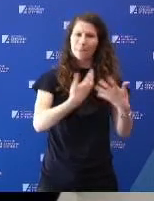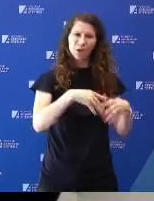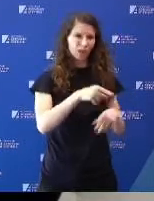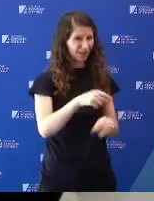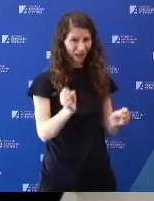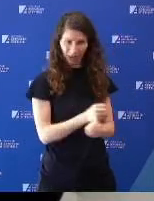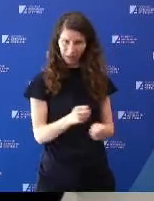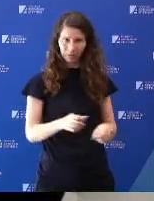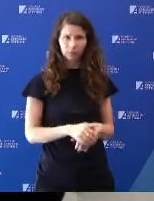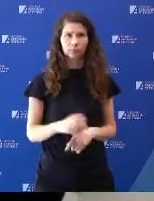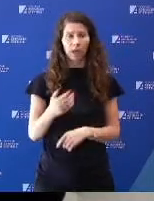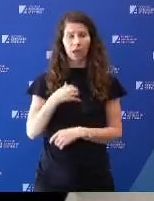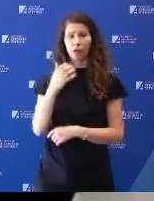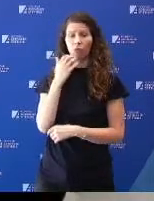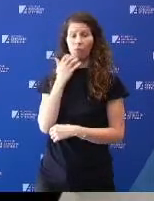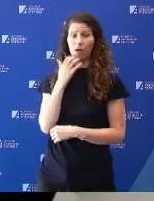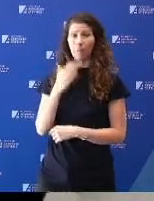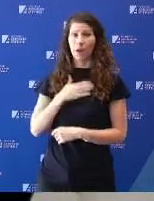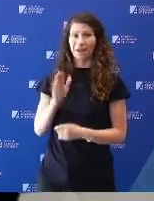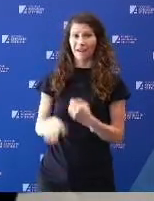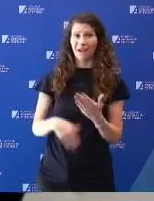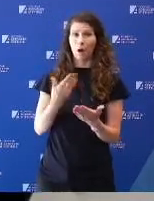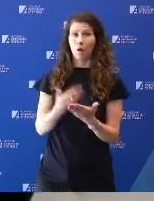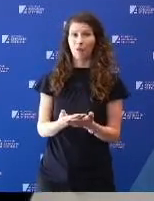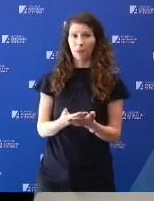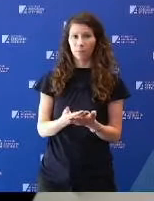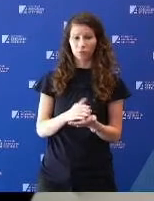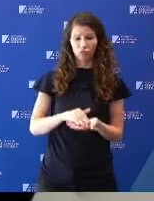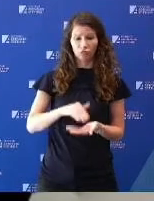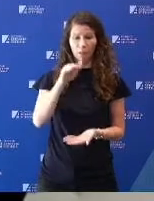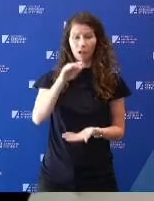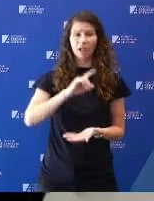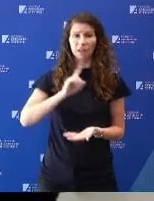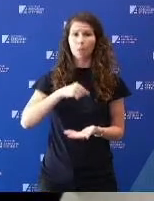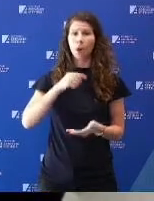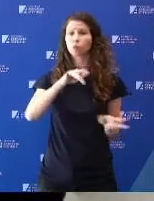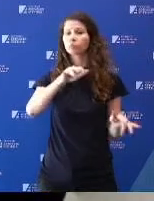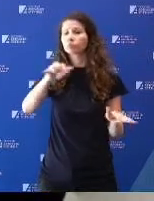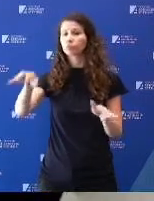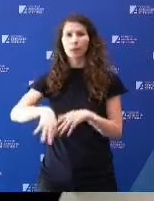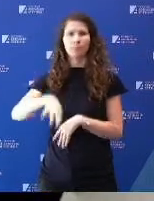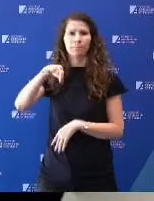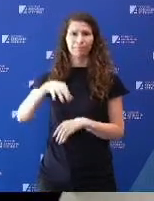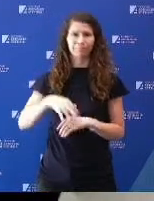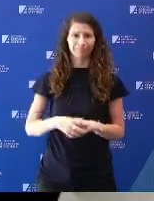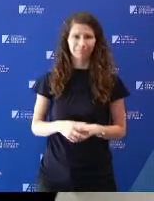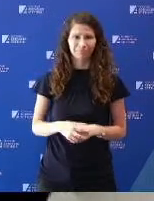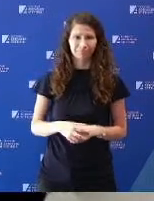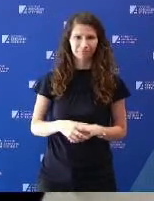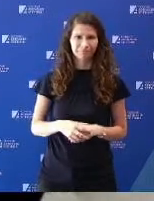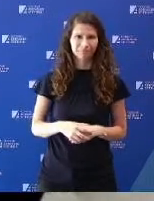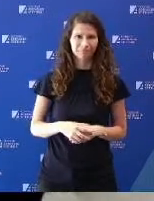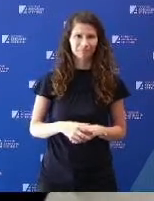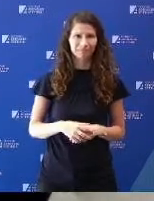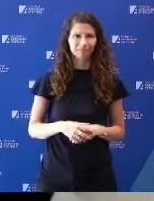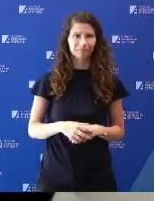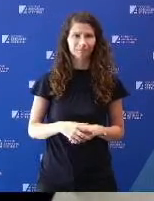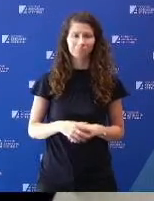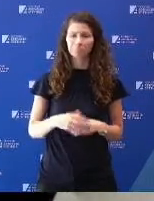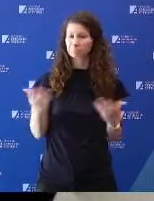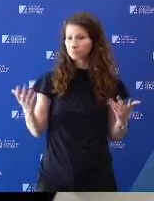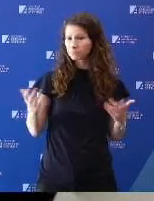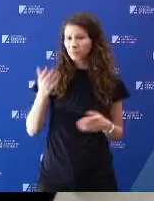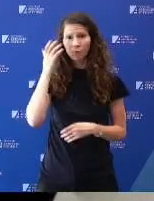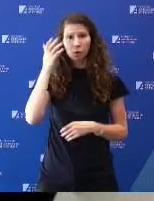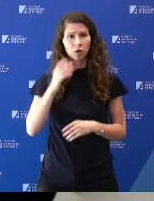ich hoffe, dass ich meine Aufgabenstapel finden werde. Ja, und wie wäre es denn mit Interviewen bei